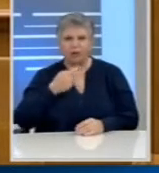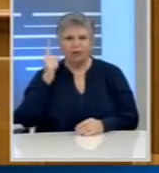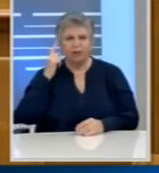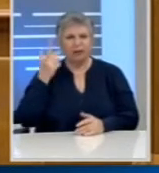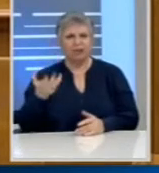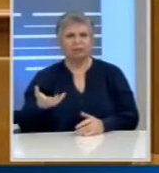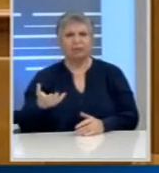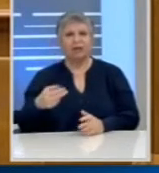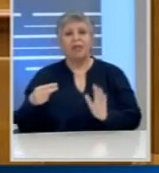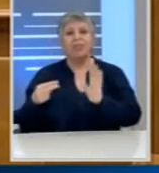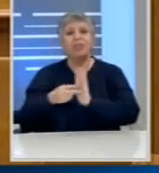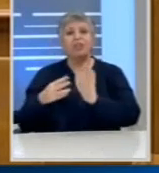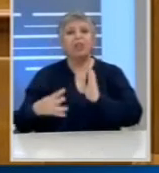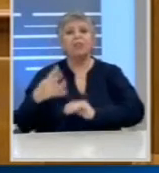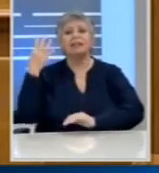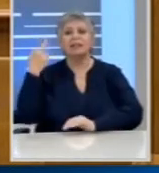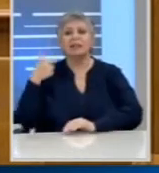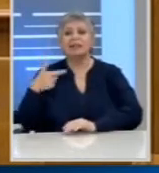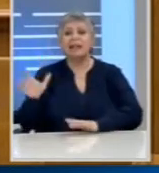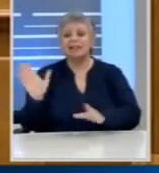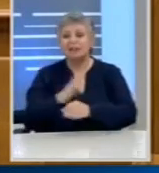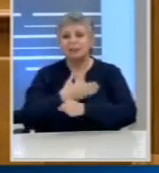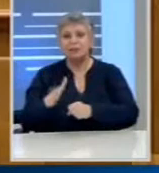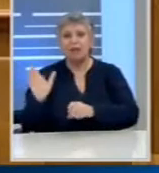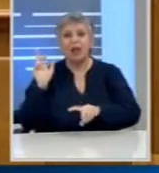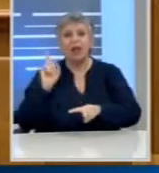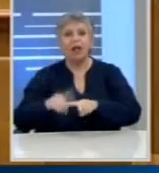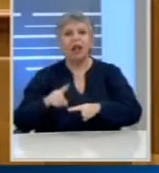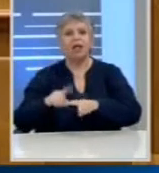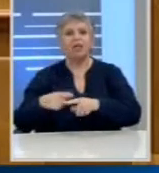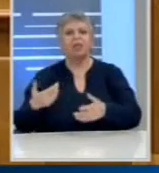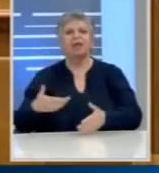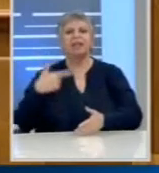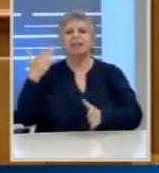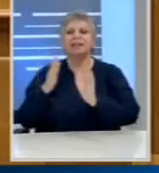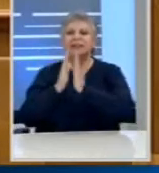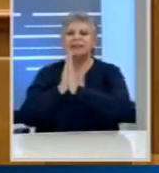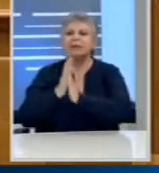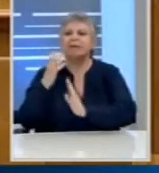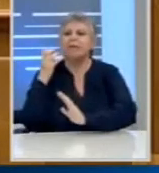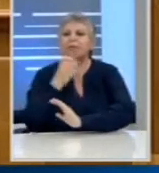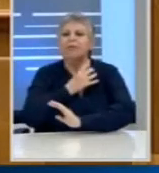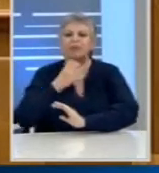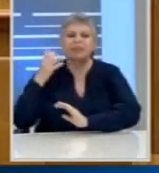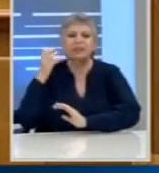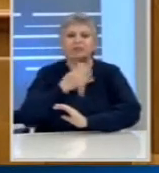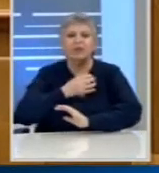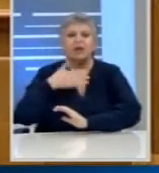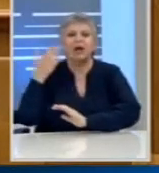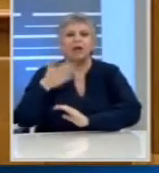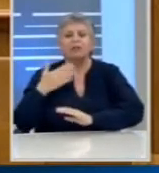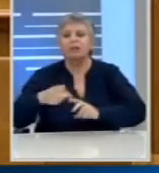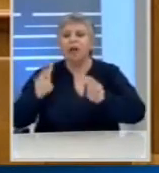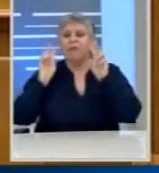14 ήταν η χρονιά που διαλύσατε την Ελλάδα. Πήγατε και φιλήσατε την κατουρημένη ποδιά του Βενιζέλου, αθωώσατε το Πασόκ για όλα